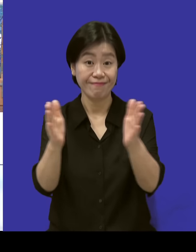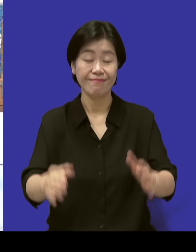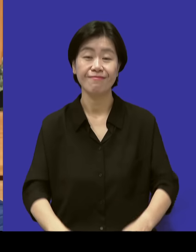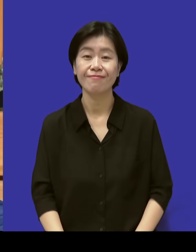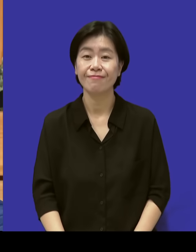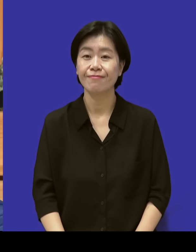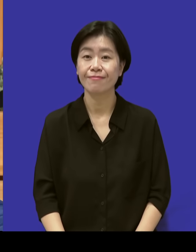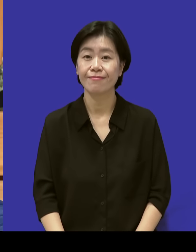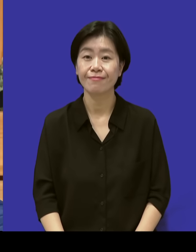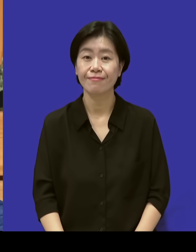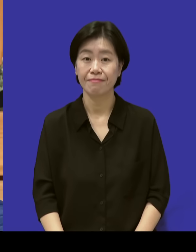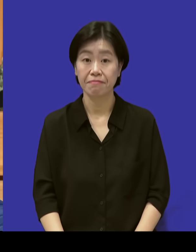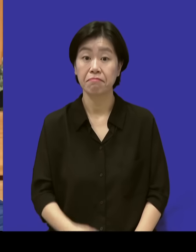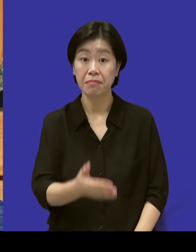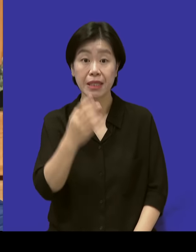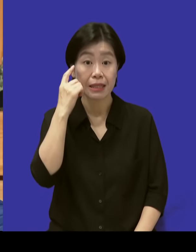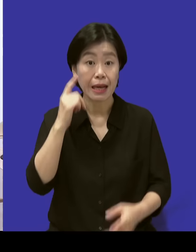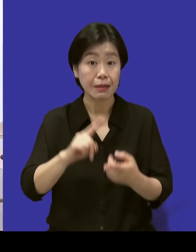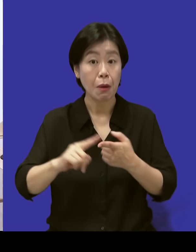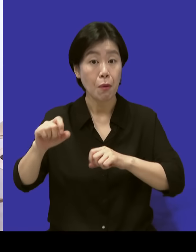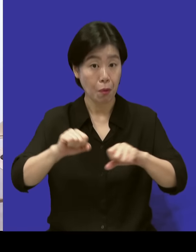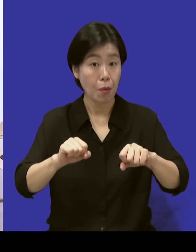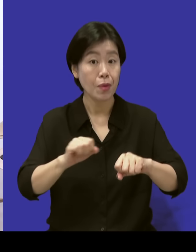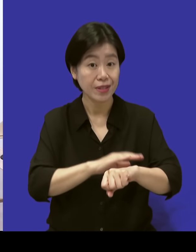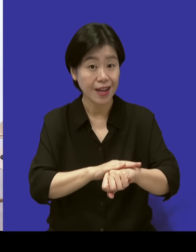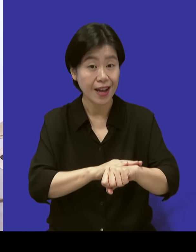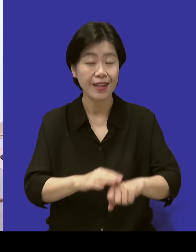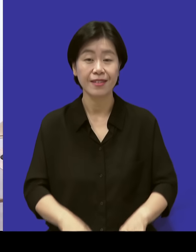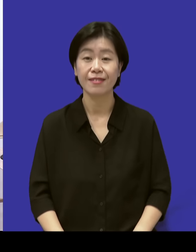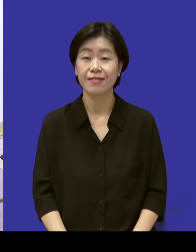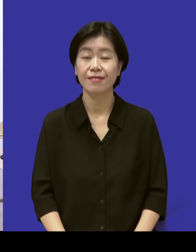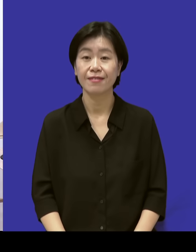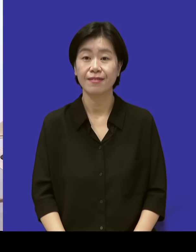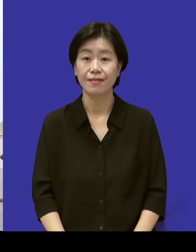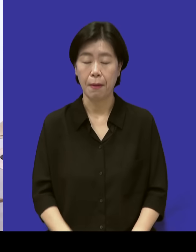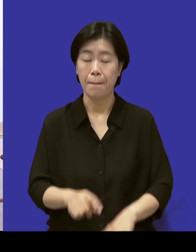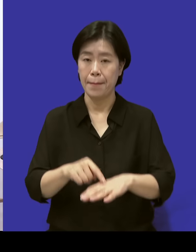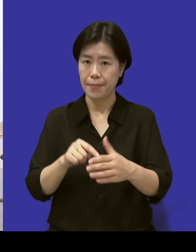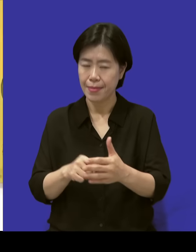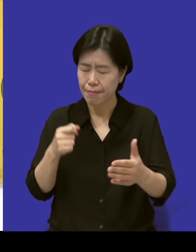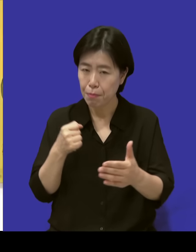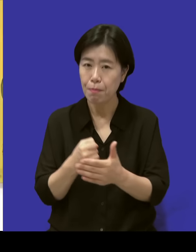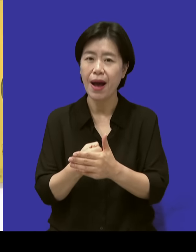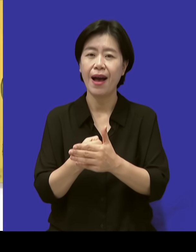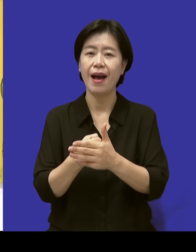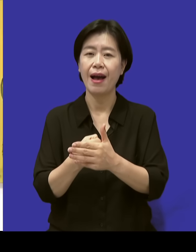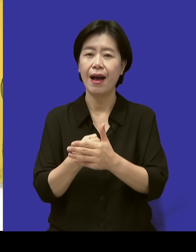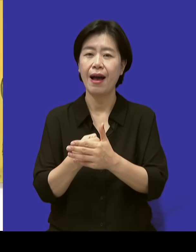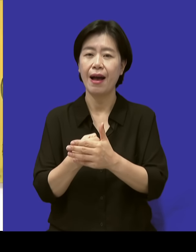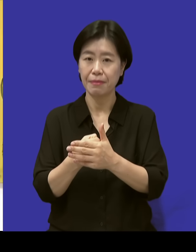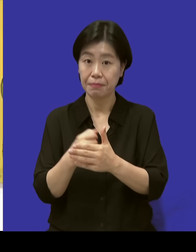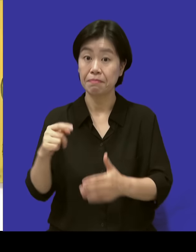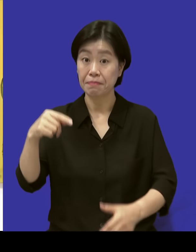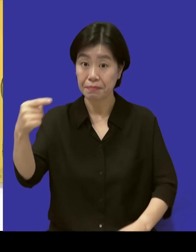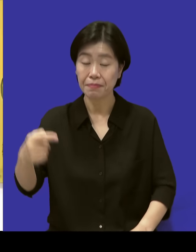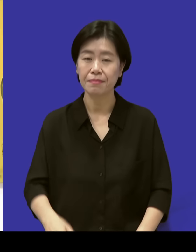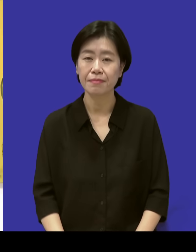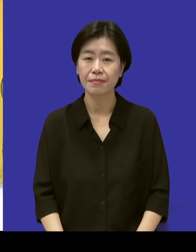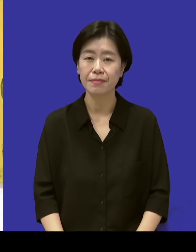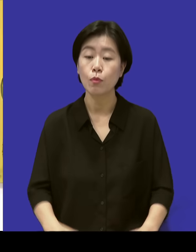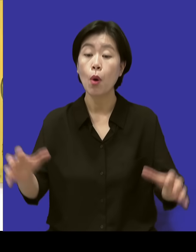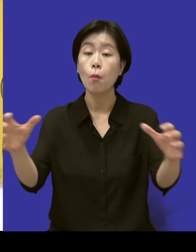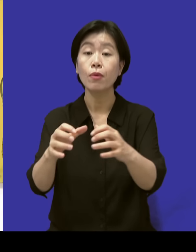그 말씀대로 행하셨어요? 네. 그렇게 이제 마음을 먹고 예. 이제 우리